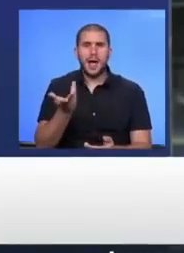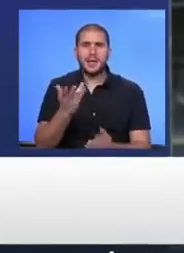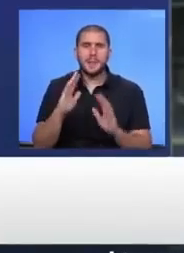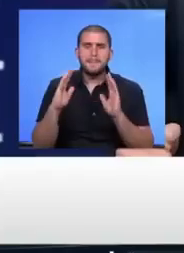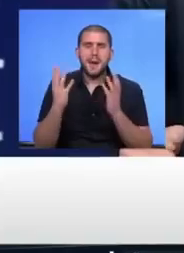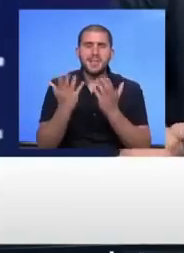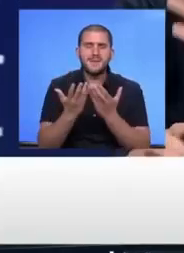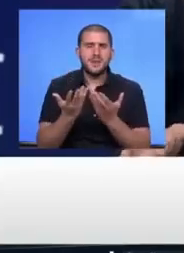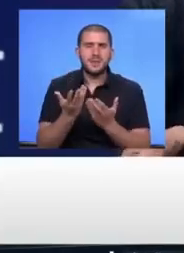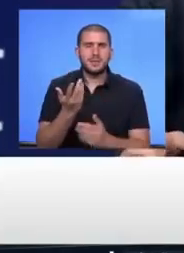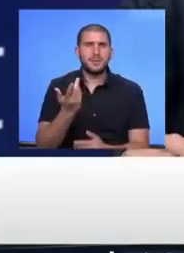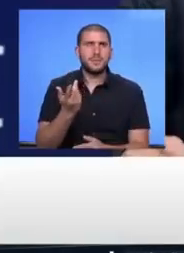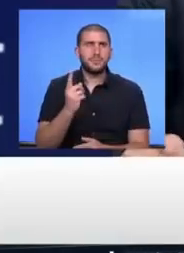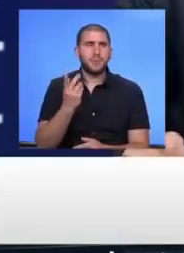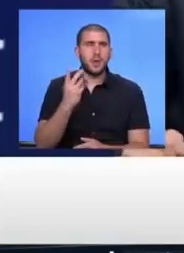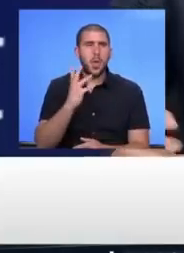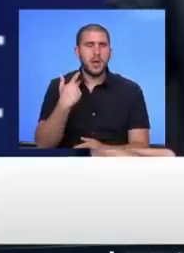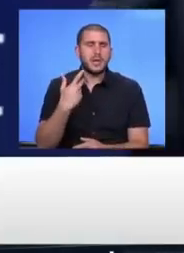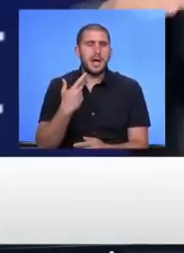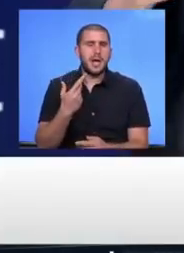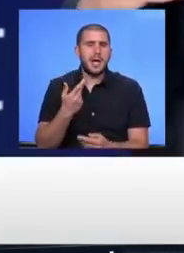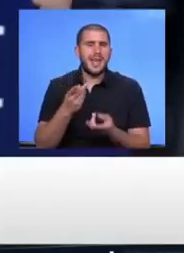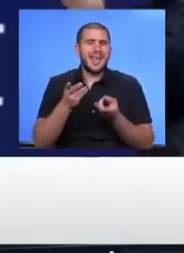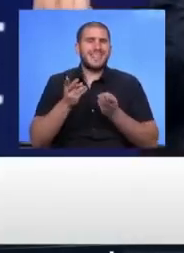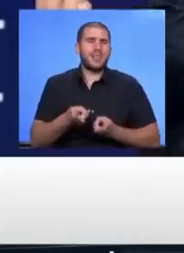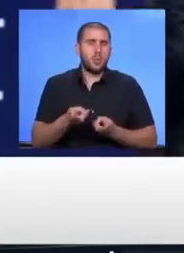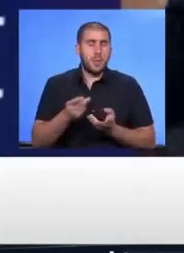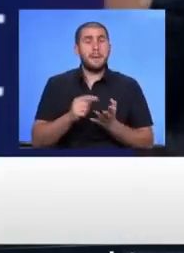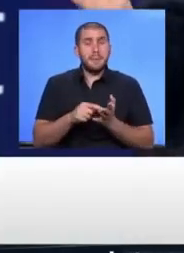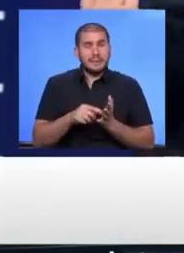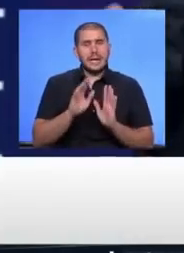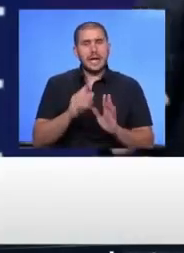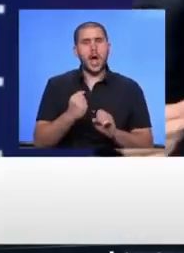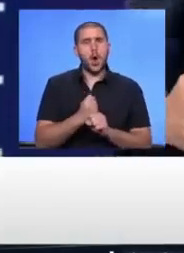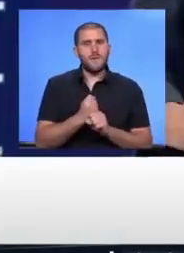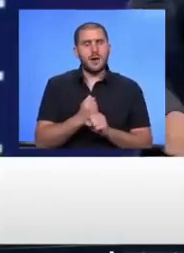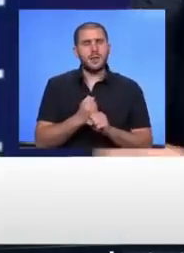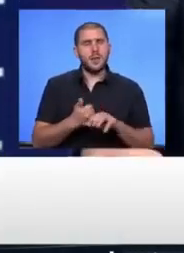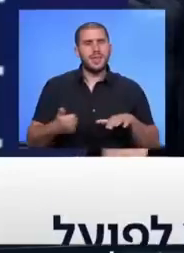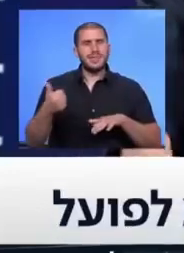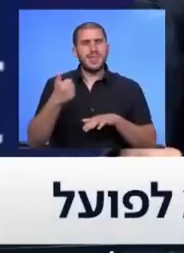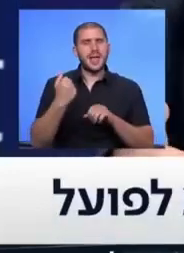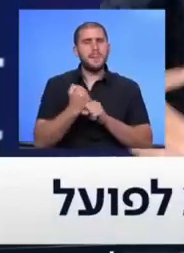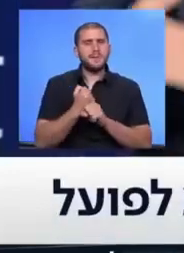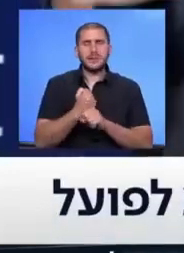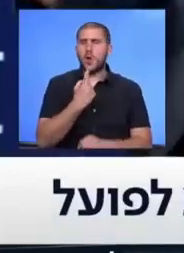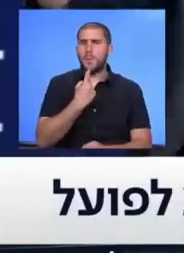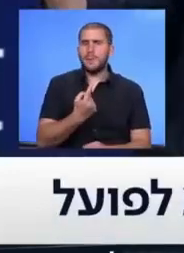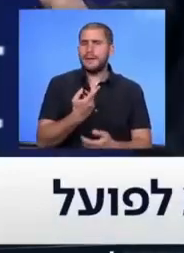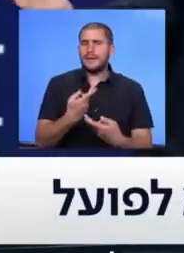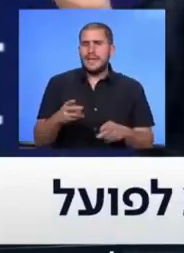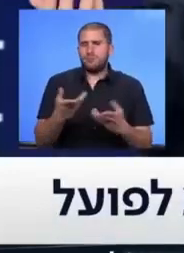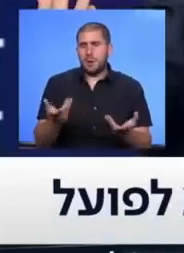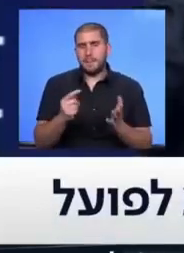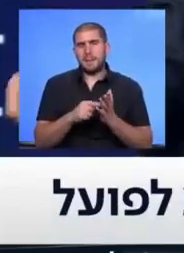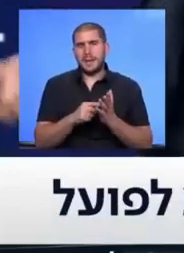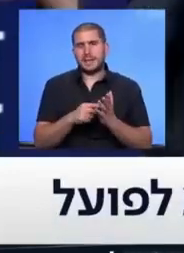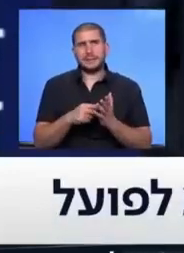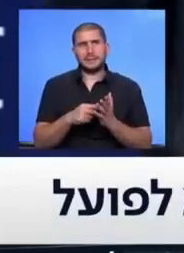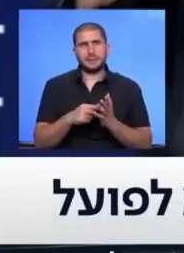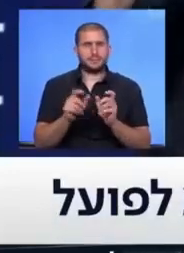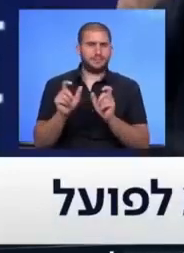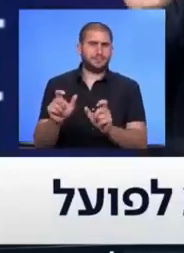זה, לא היה למבצעים האלה שום התכנות, ולכן ככה זה עובד. הדרג המבצעי אומר אין לזה התכנות, ולכן אני לא מעלה את זה לדרג